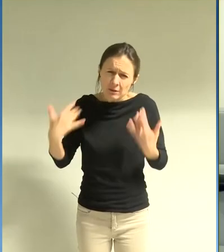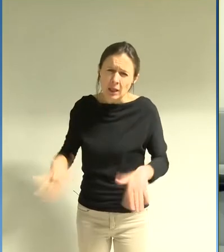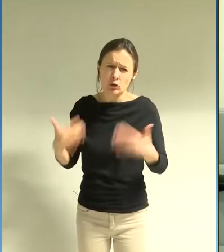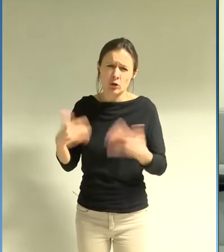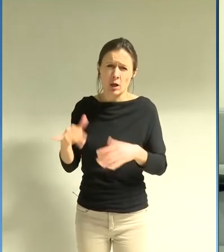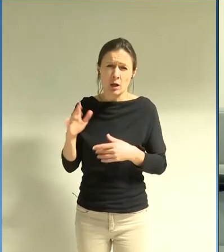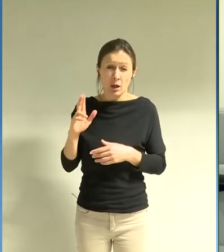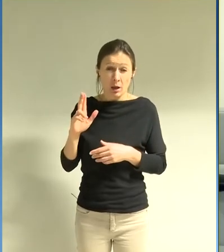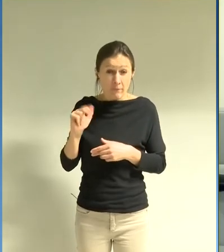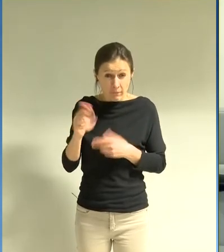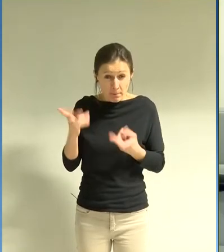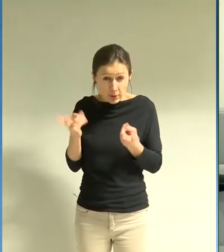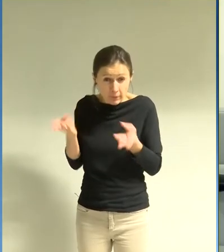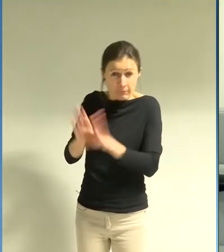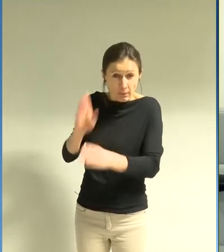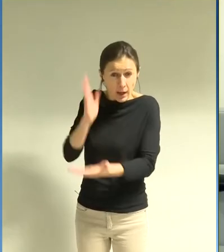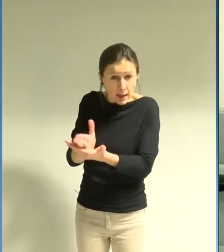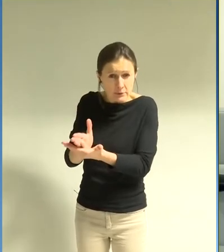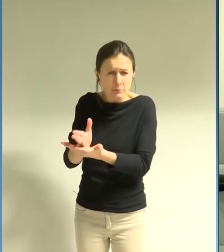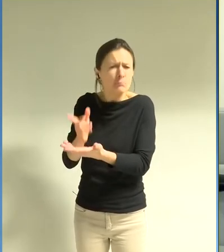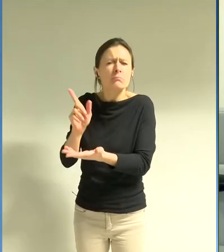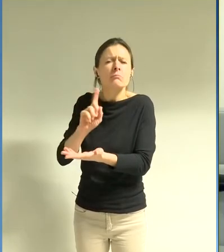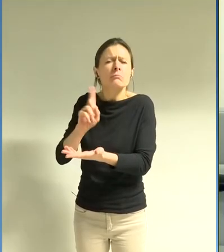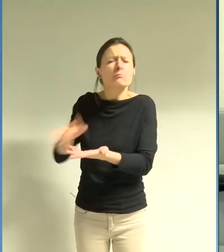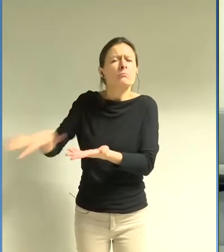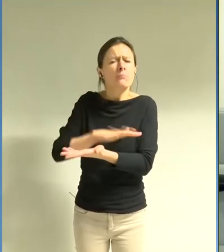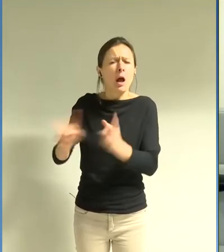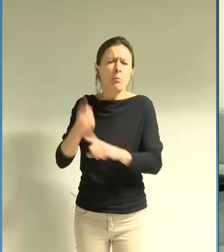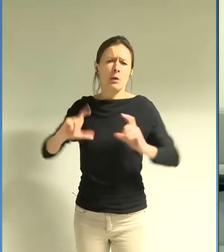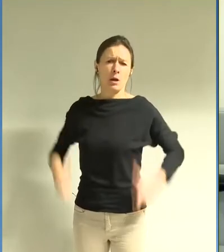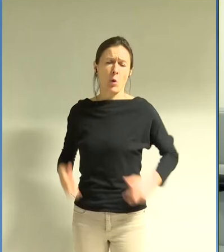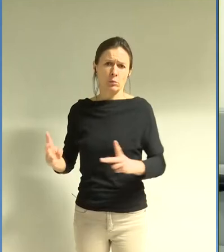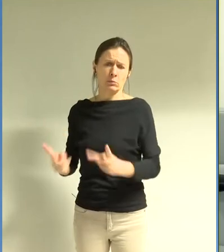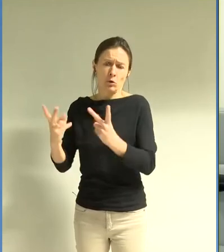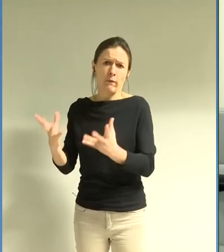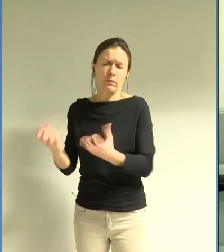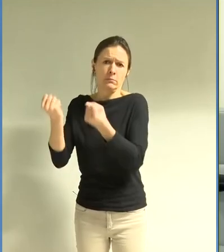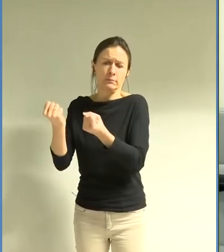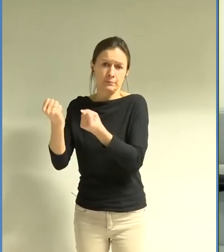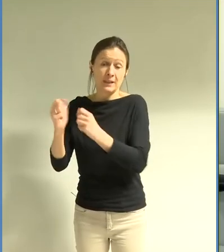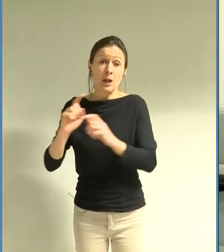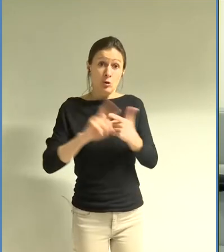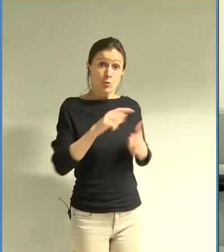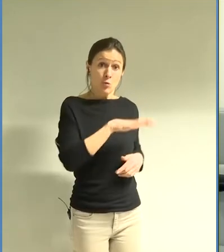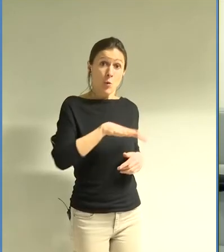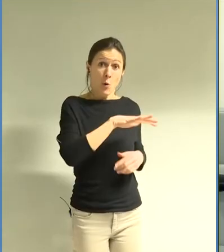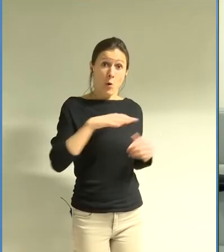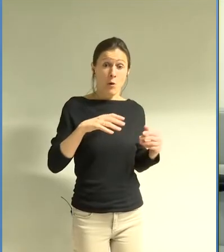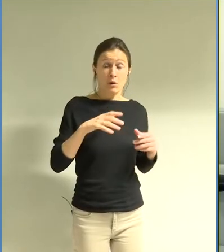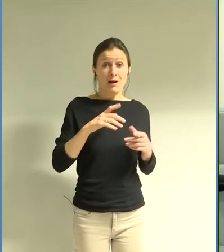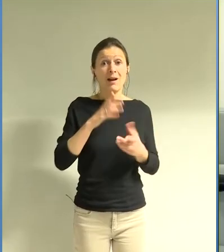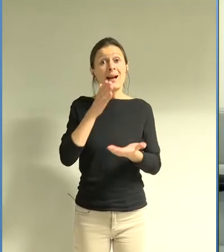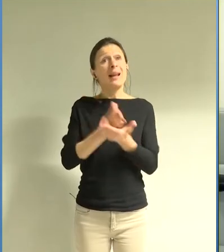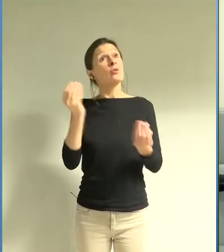a bien évidemment un rôle fondamental à jouer le second les seconds pardon ont symboliquement fait classe dans une rue un